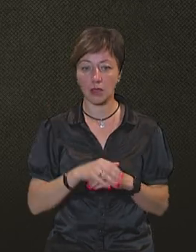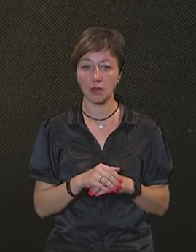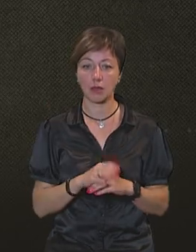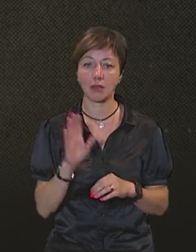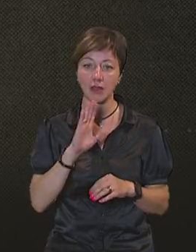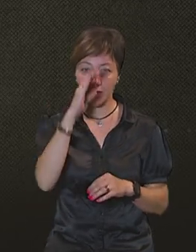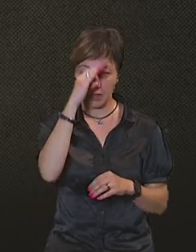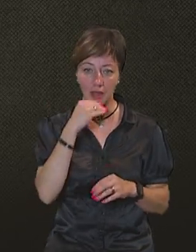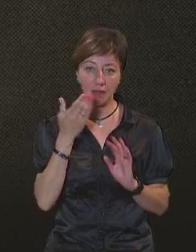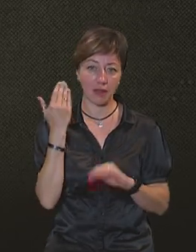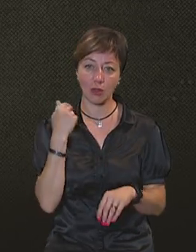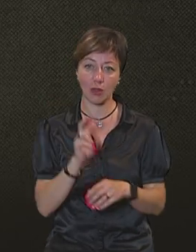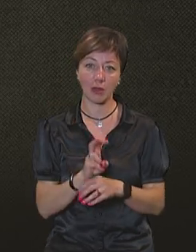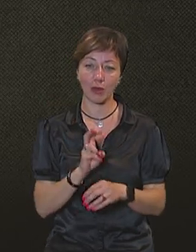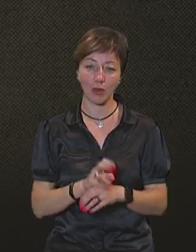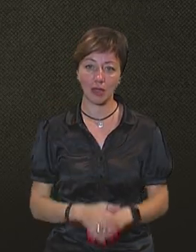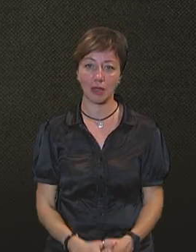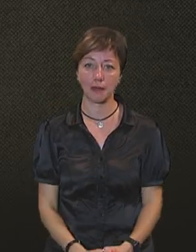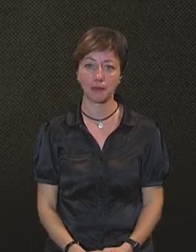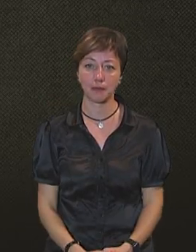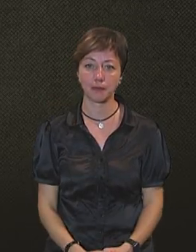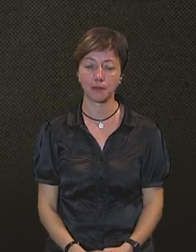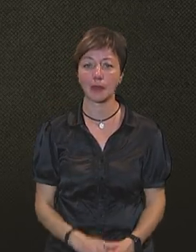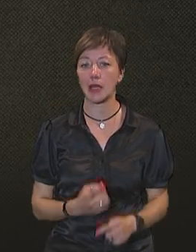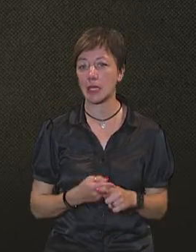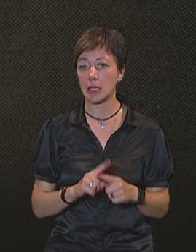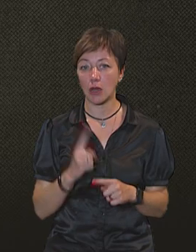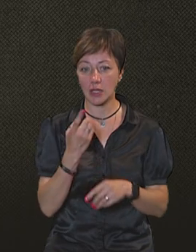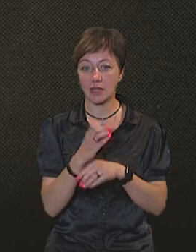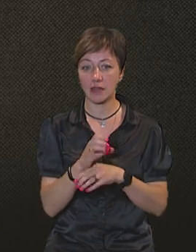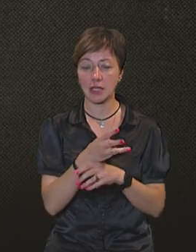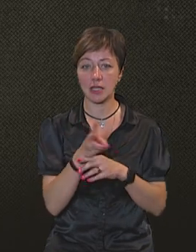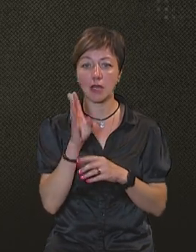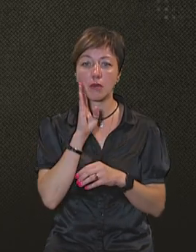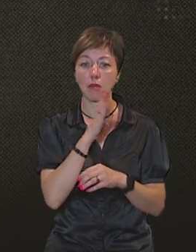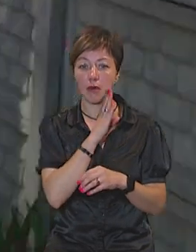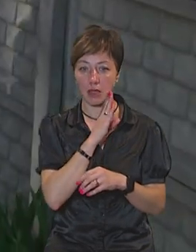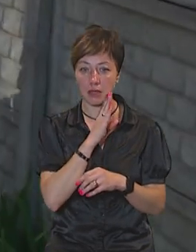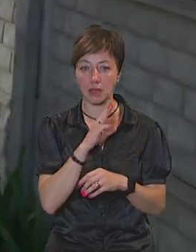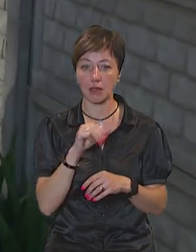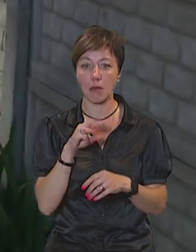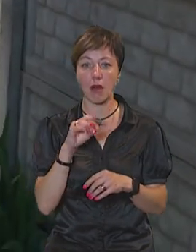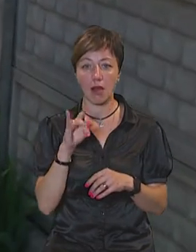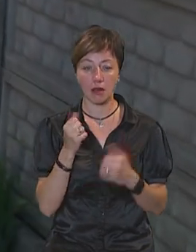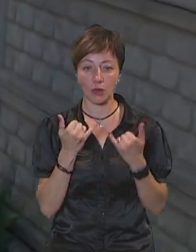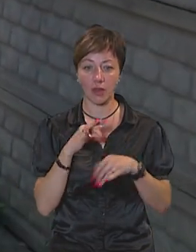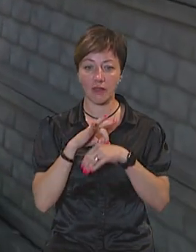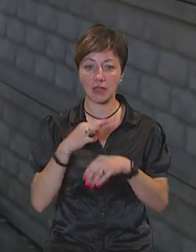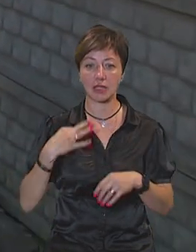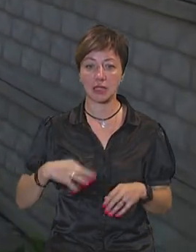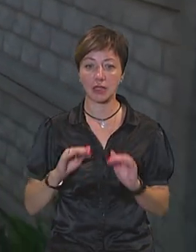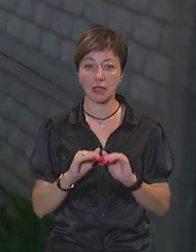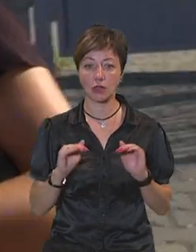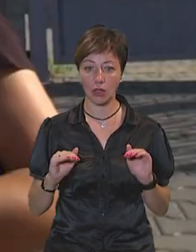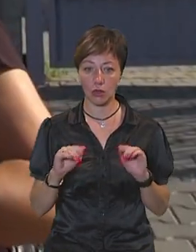Привіт, тату, ми так давно не приходили. Це одне з відео, зняте матір'ю хлопця Тамарою. Сьогодні вона веде сина до